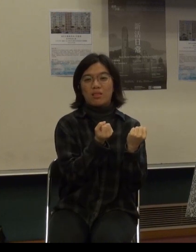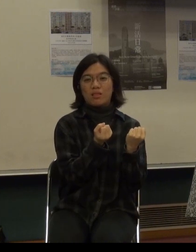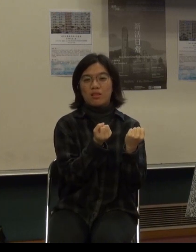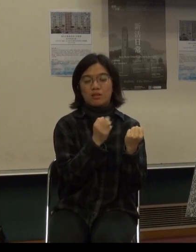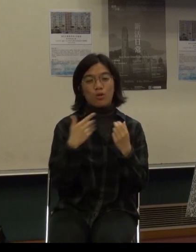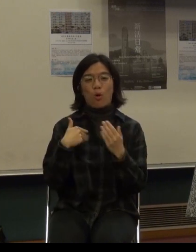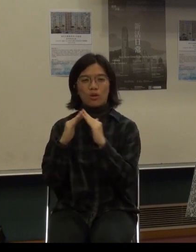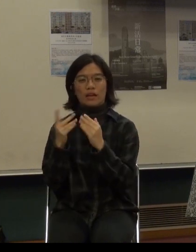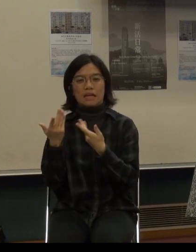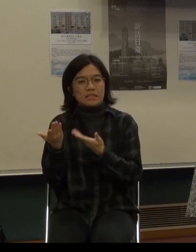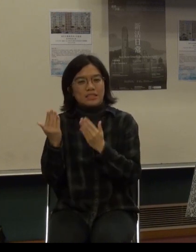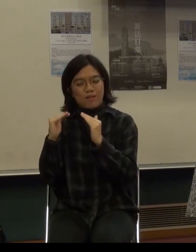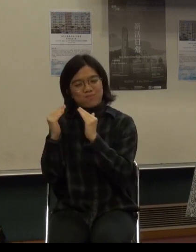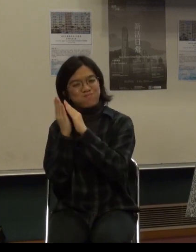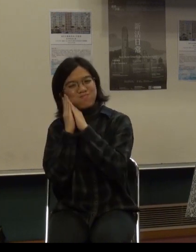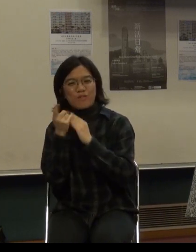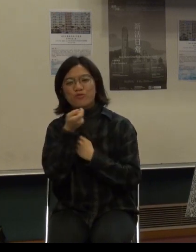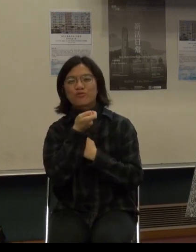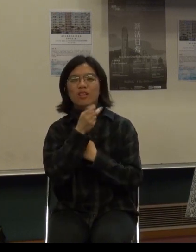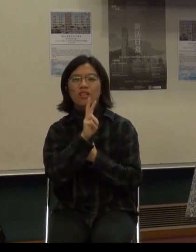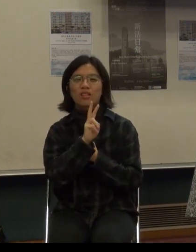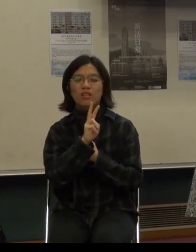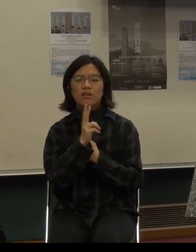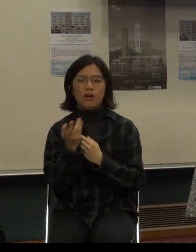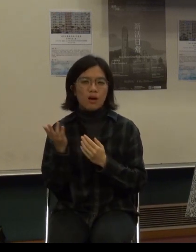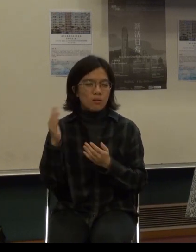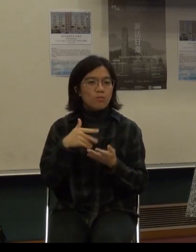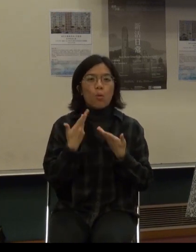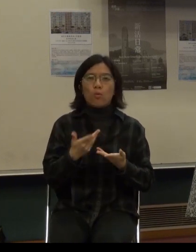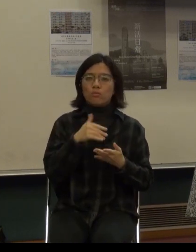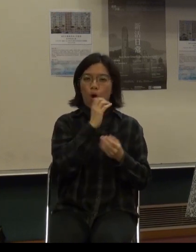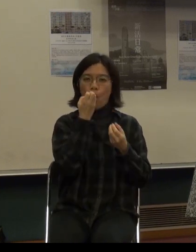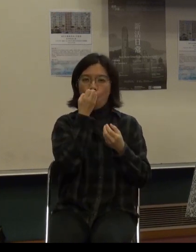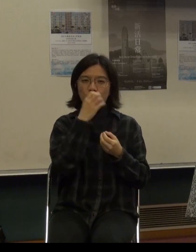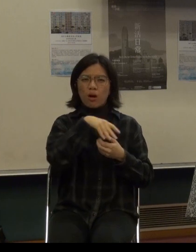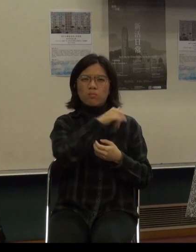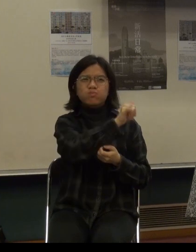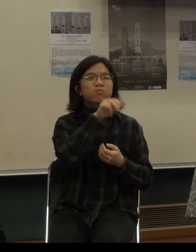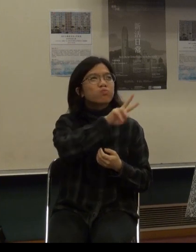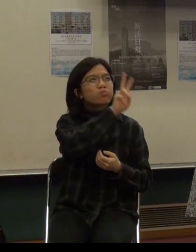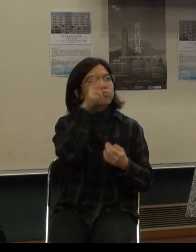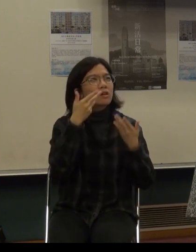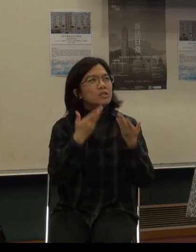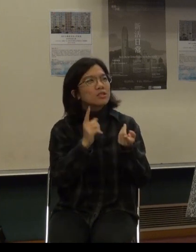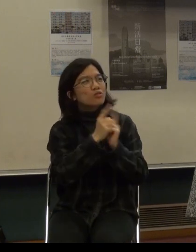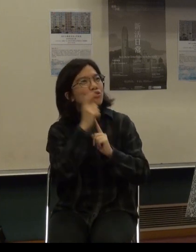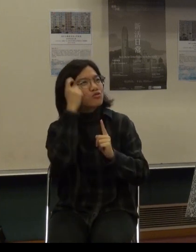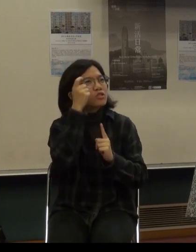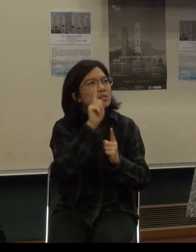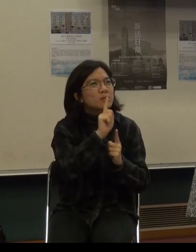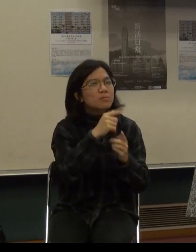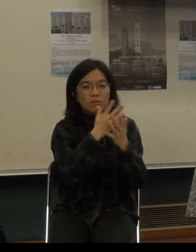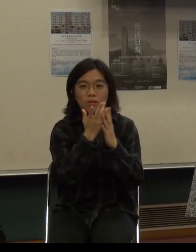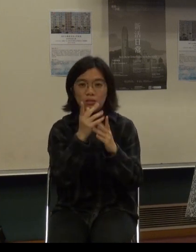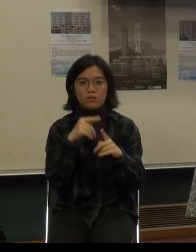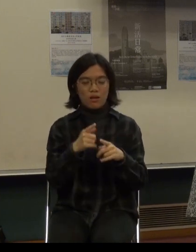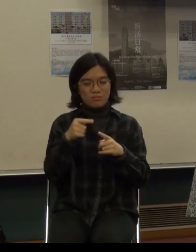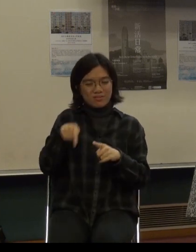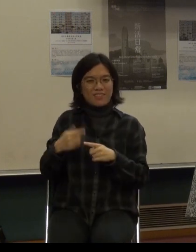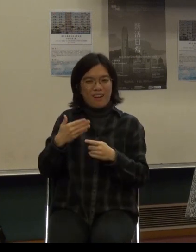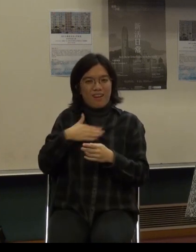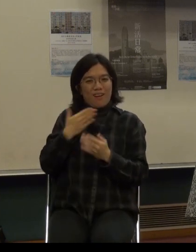嗰度附近嘅，我周圍走全香港去睇現代主義建築，但我係冇乜特別再留意我嘅母校嘅。咁所以頭先一